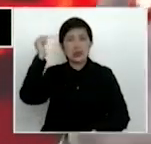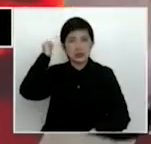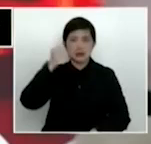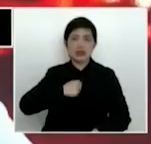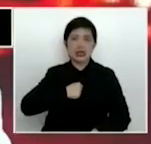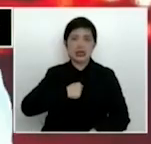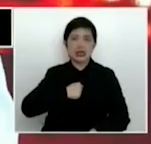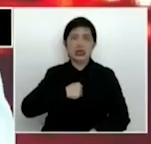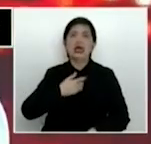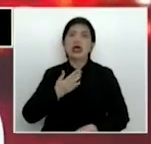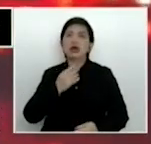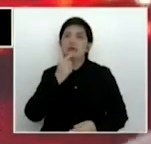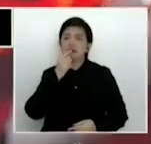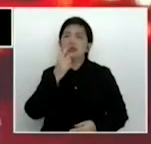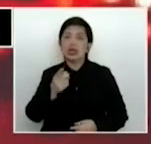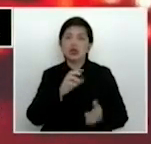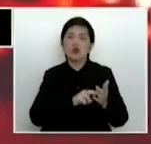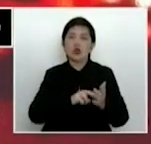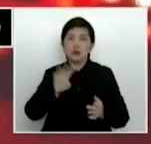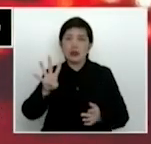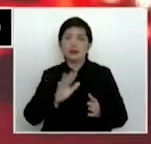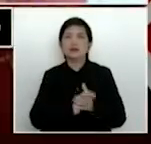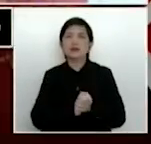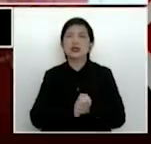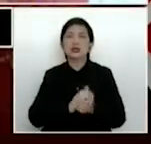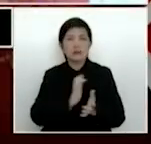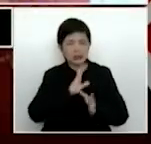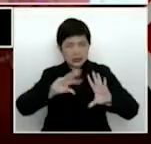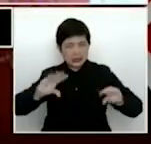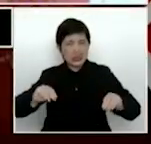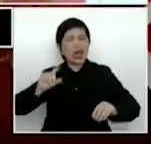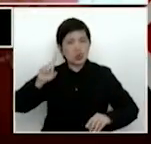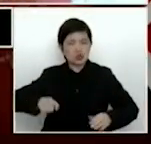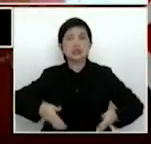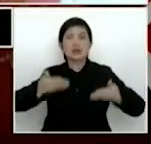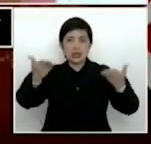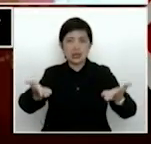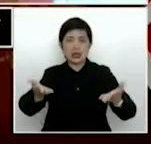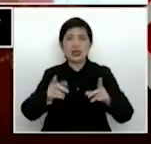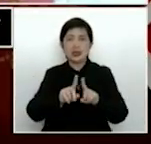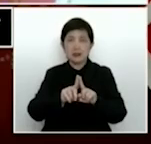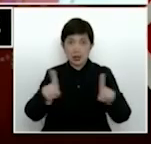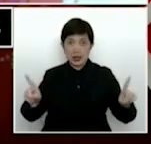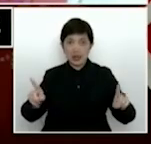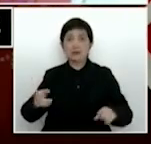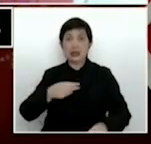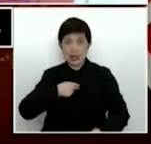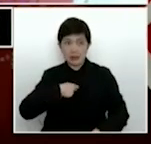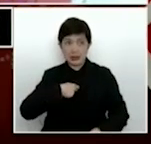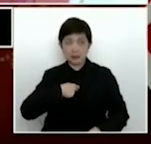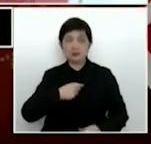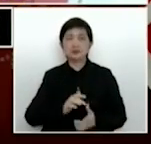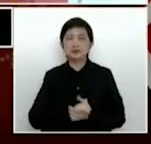kemudian perluasan lapangan pekerjaan Juga sesuatu yang harus kita hadirkan tapi perbedaannya dengan pasangan Rida